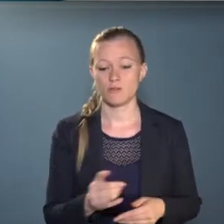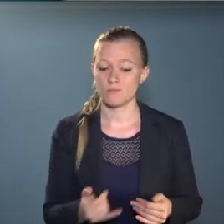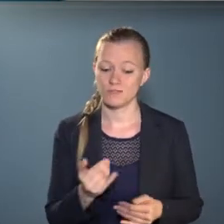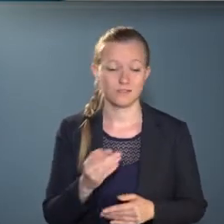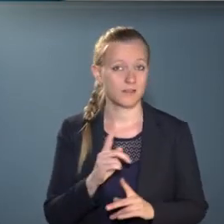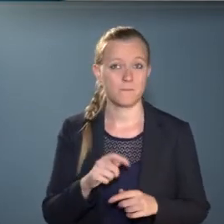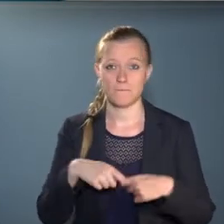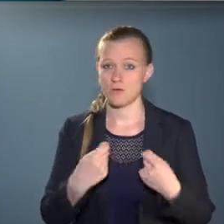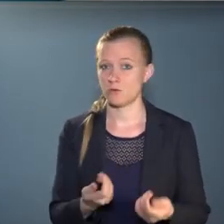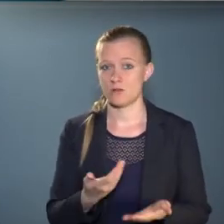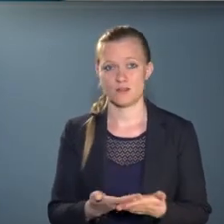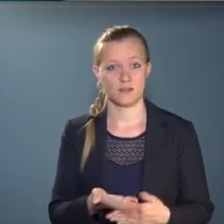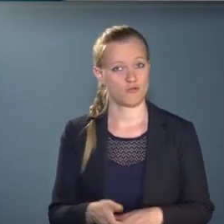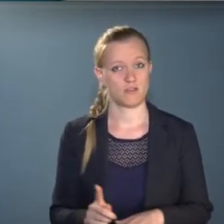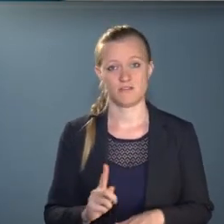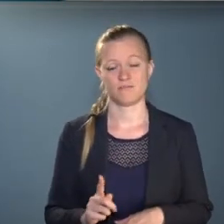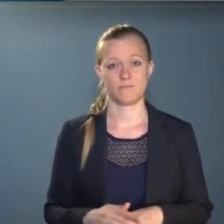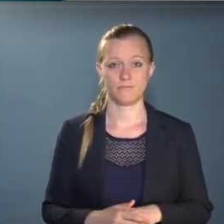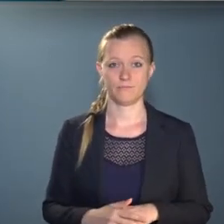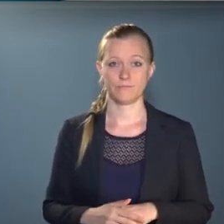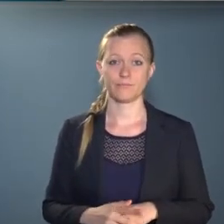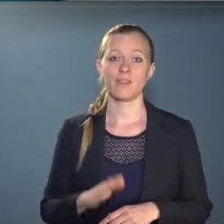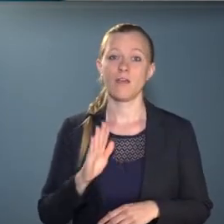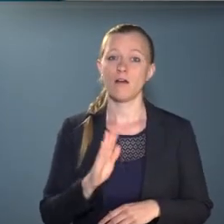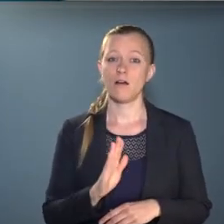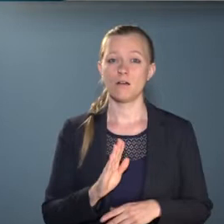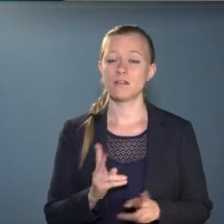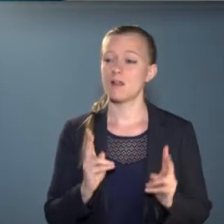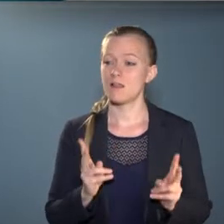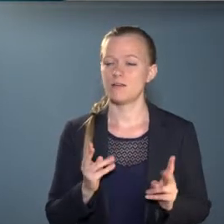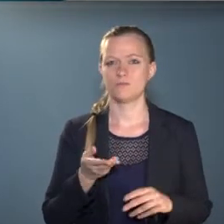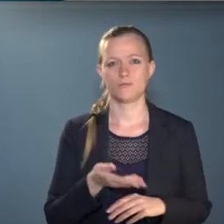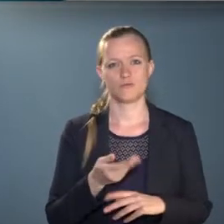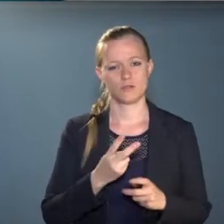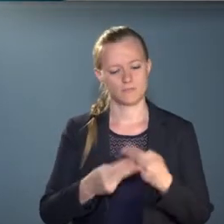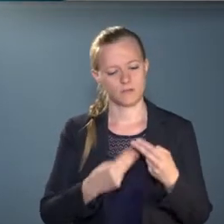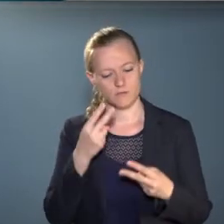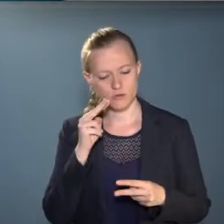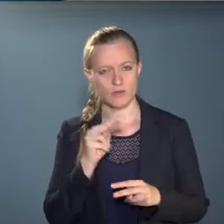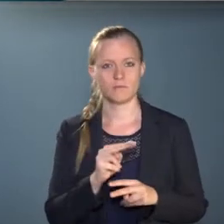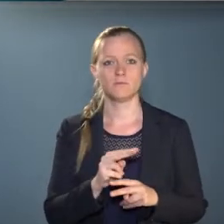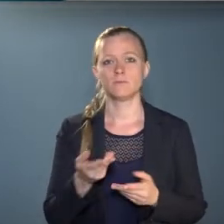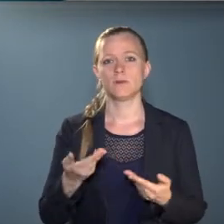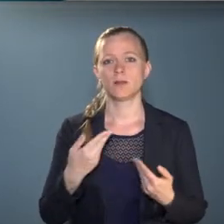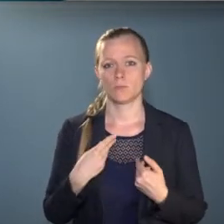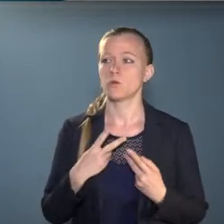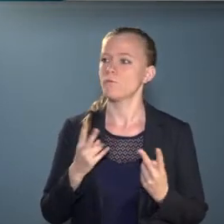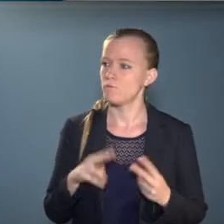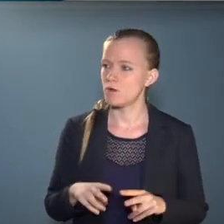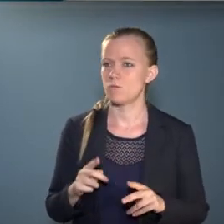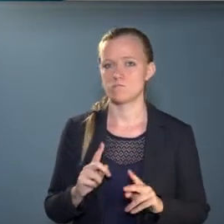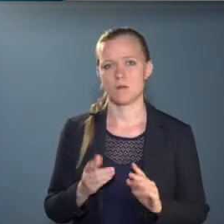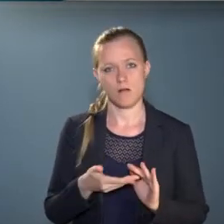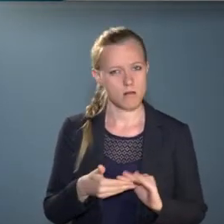nem a megoldásnál tartunk, hanem annak a lehetőségét, vizsgált lehetőségét kapjuk meg, hogy valóban meglapozott